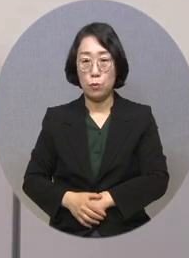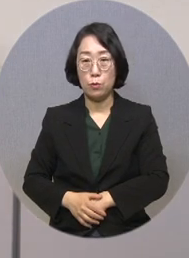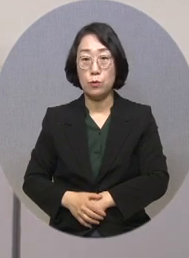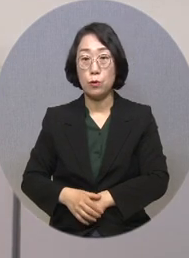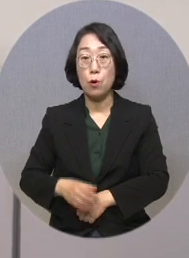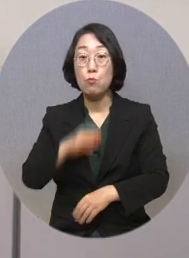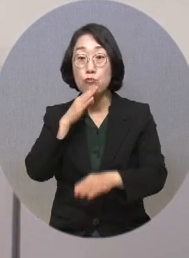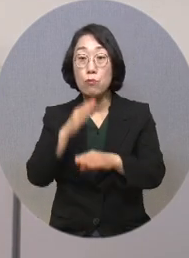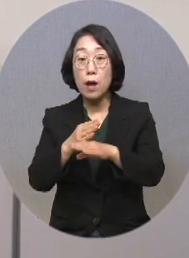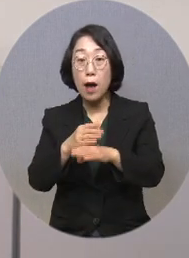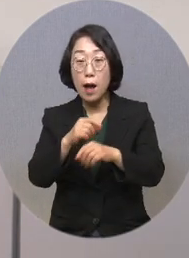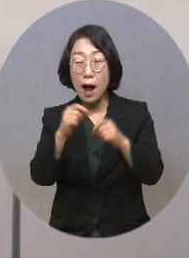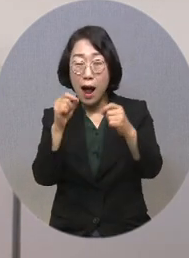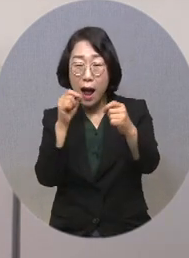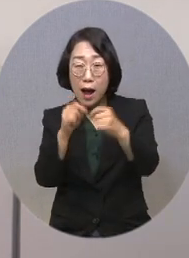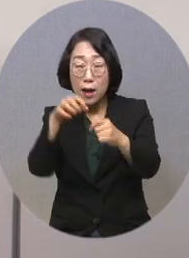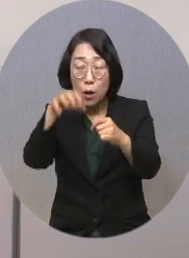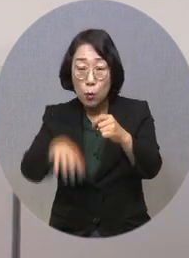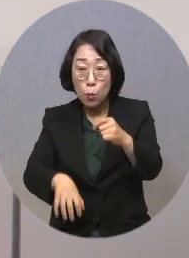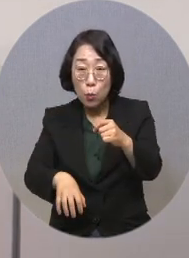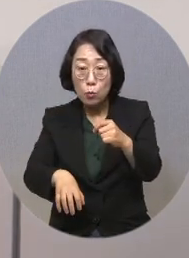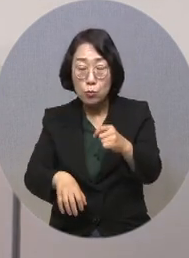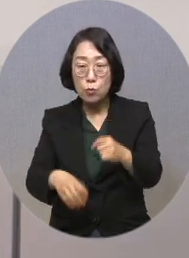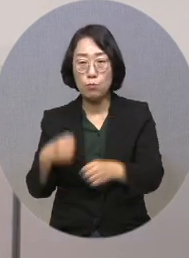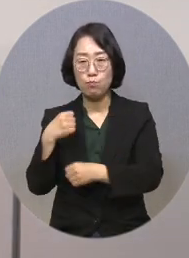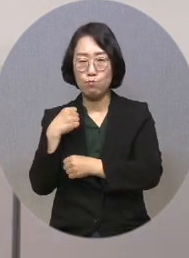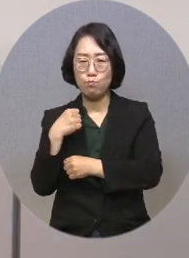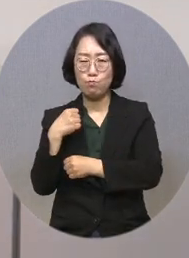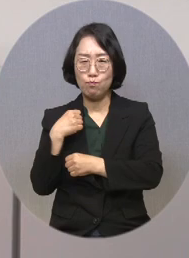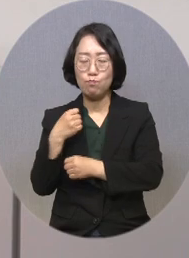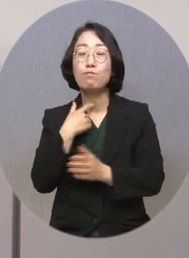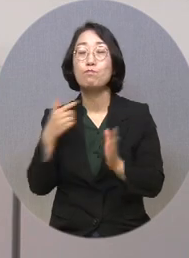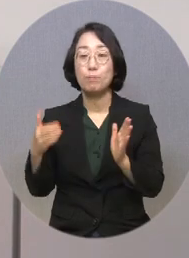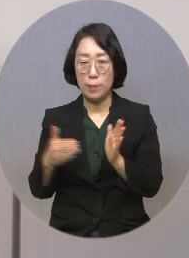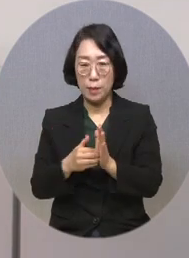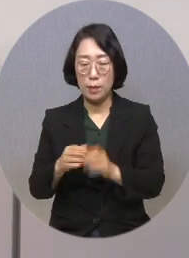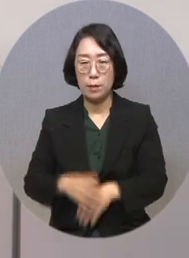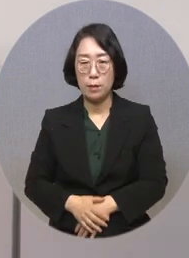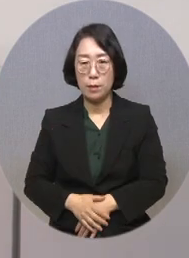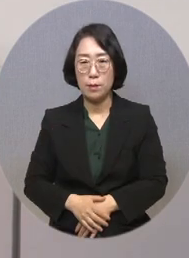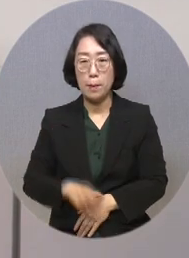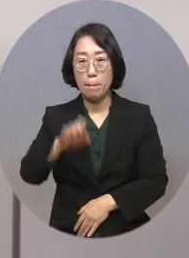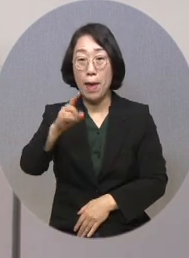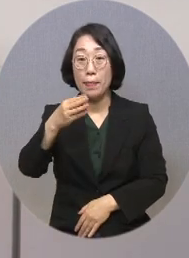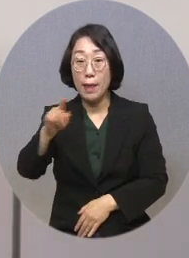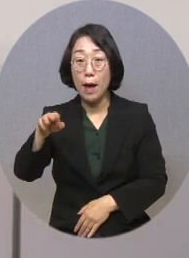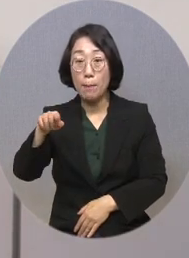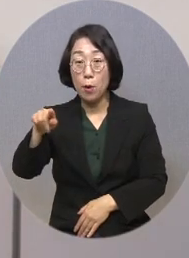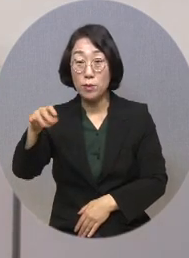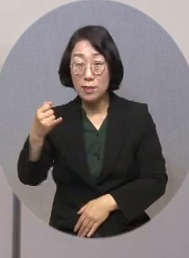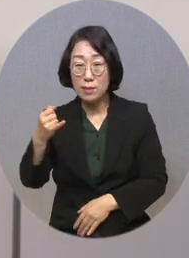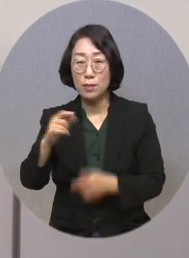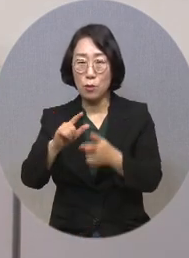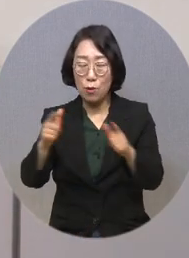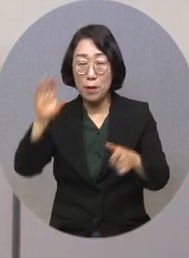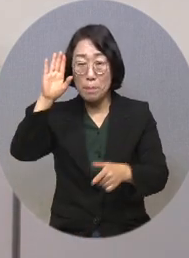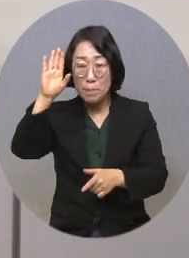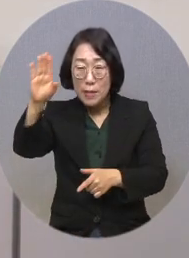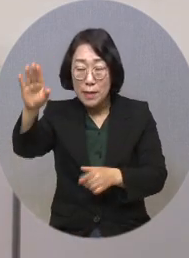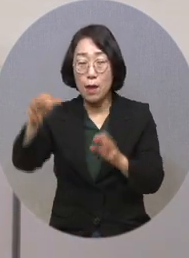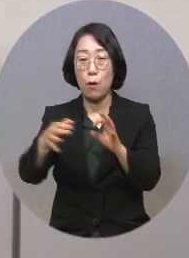배운 리더십을 갖췄습니다. 현재 메타버스 등 미래산업의